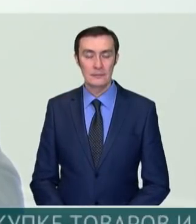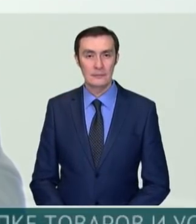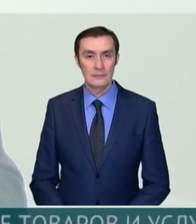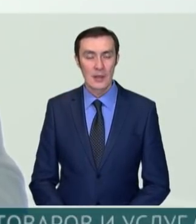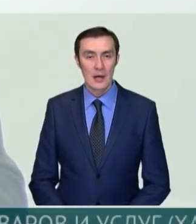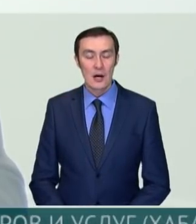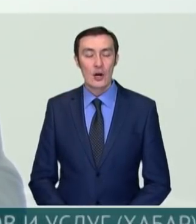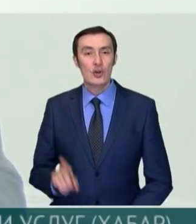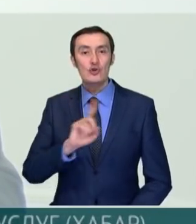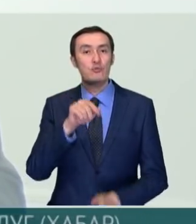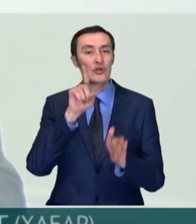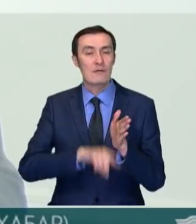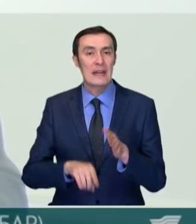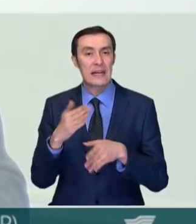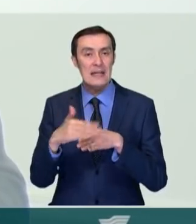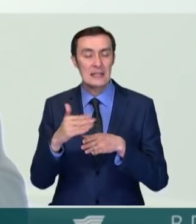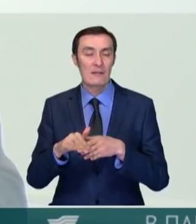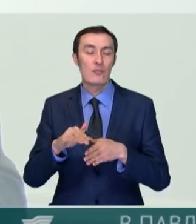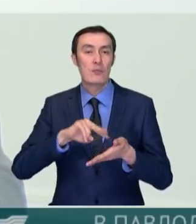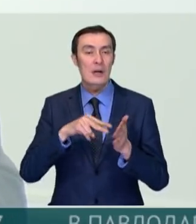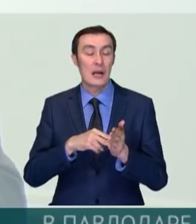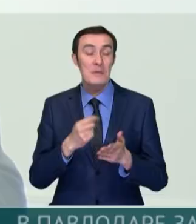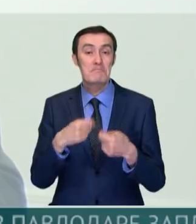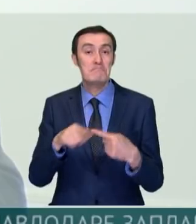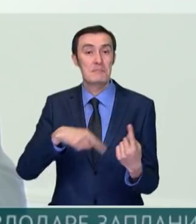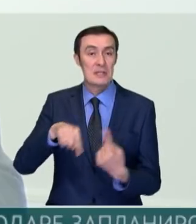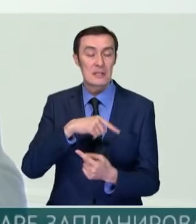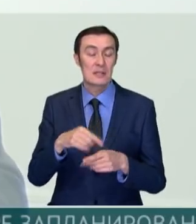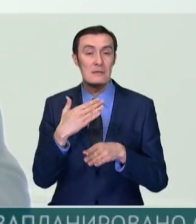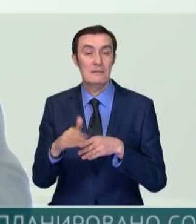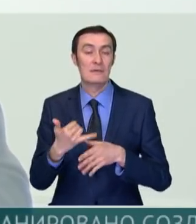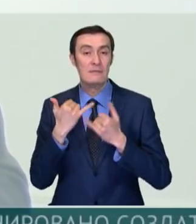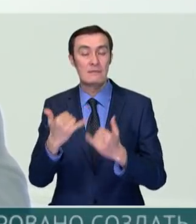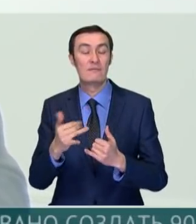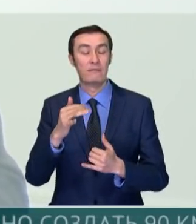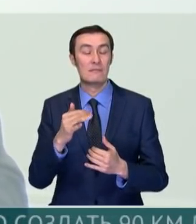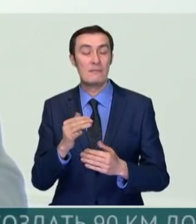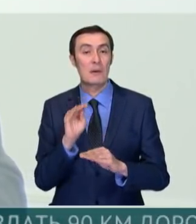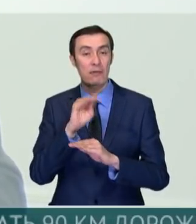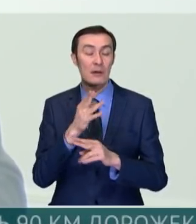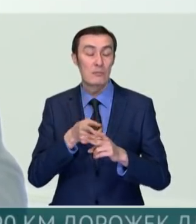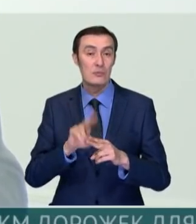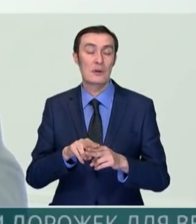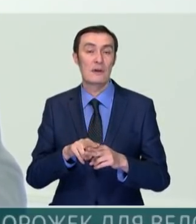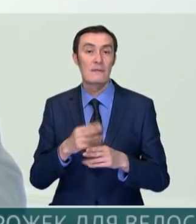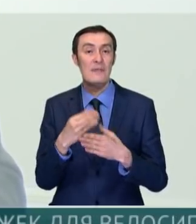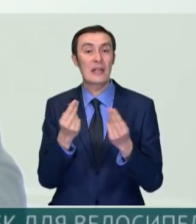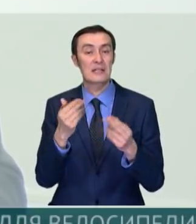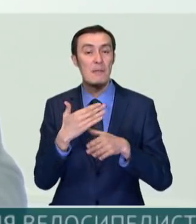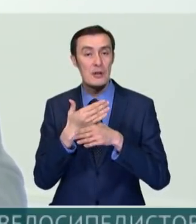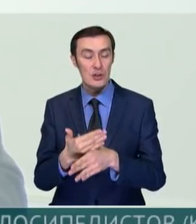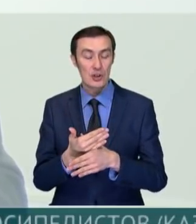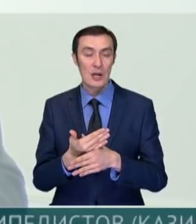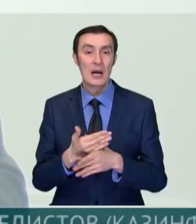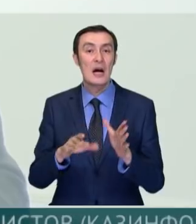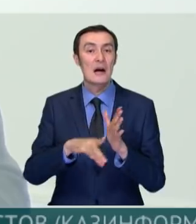В целях удешевления кредитов по дорожной карте бизнеса предусмотрено субсидирование части ставки вознаграждения. Также усовершенствуются инструменты финансовой поддержки.